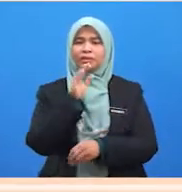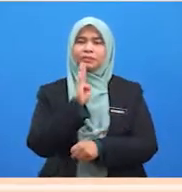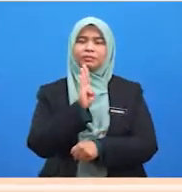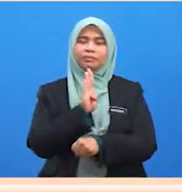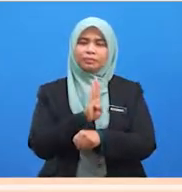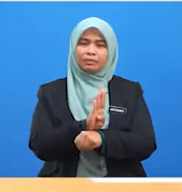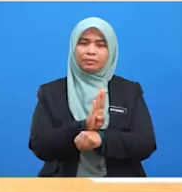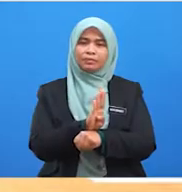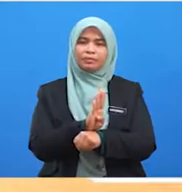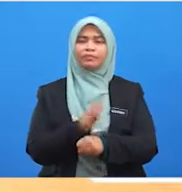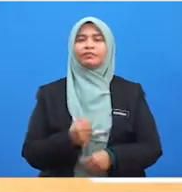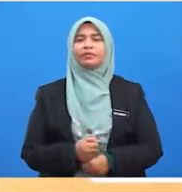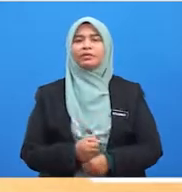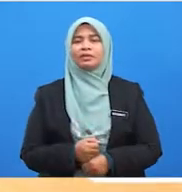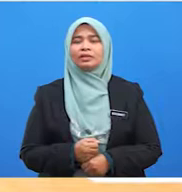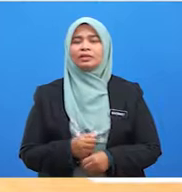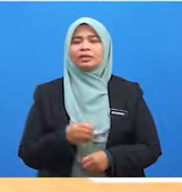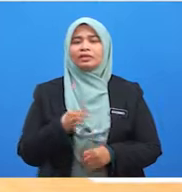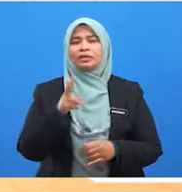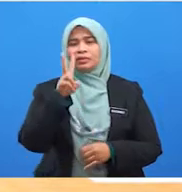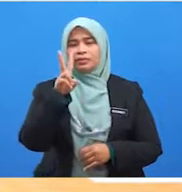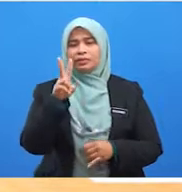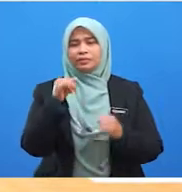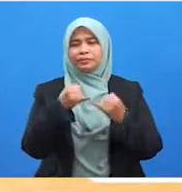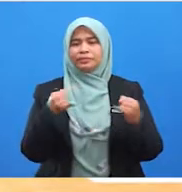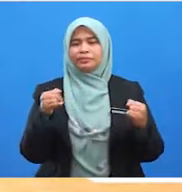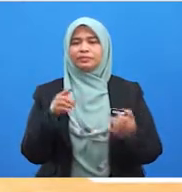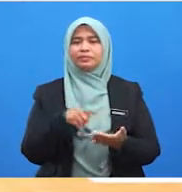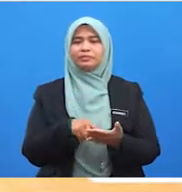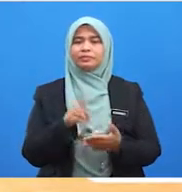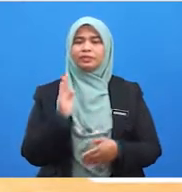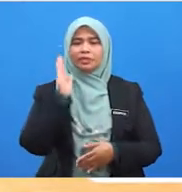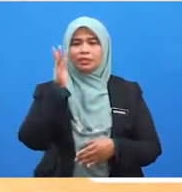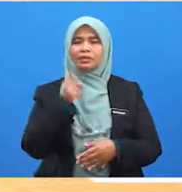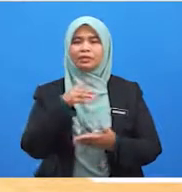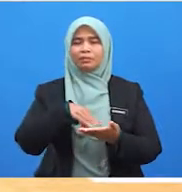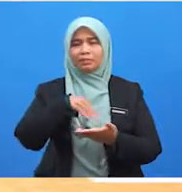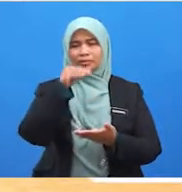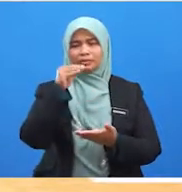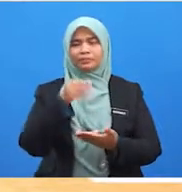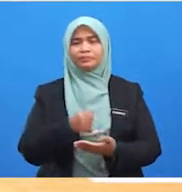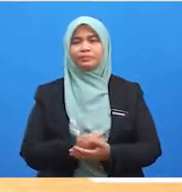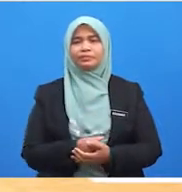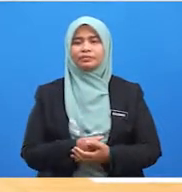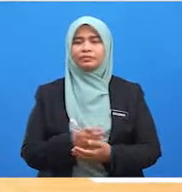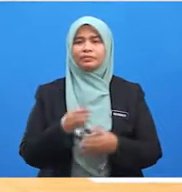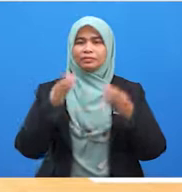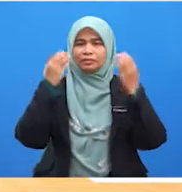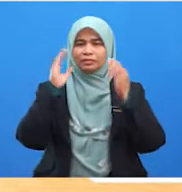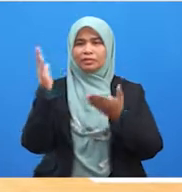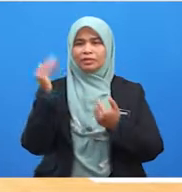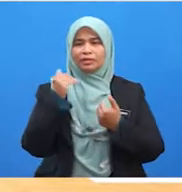Kedua-dua jenis faktor ini kita akan pelajari dengan lebih lanjut. Jadi, cikgu berharap murid-murid